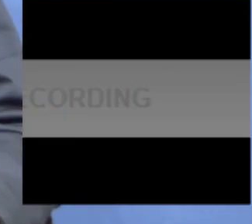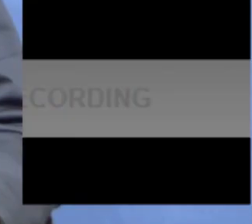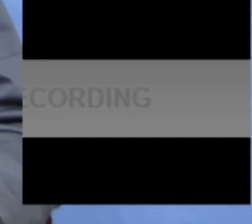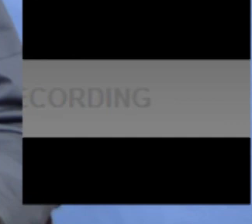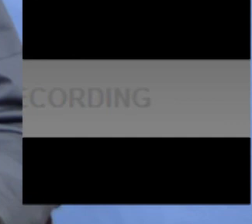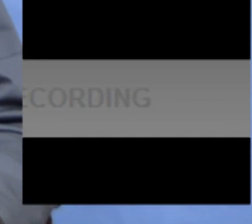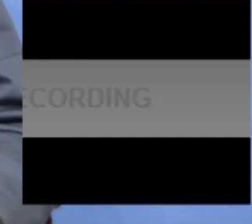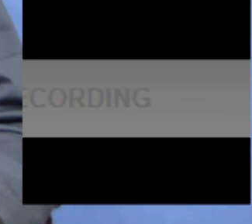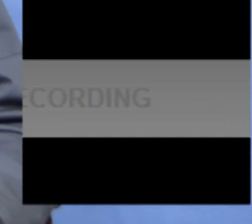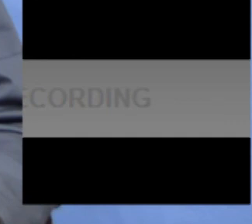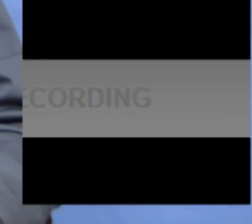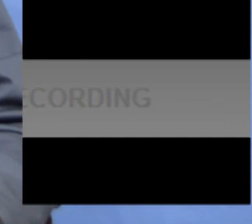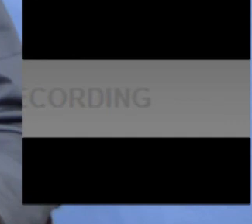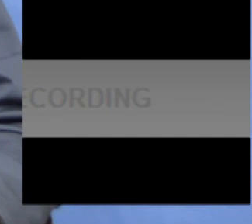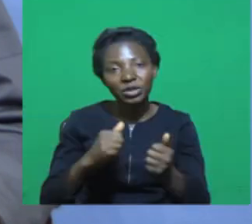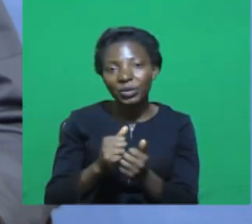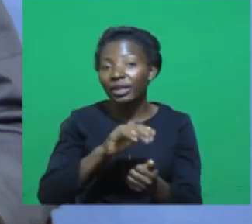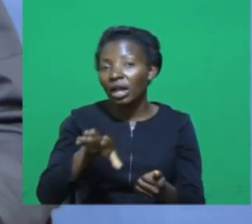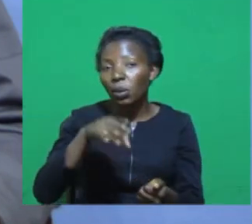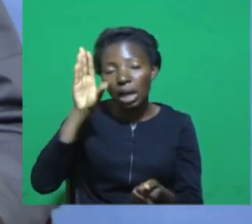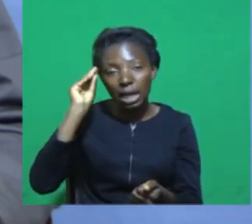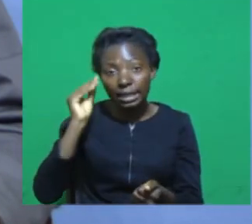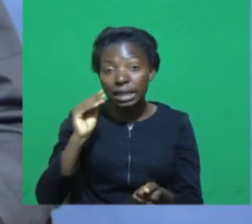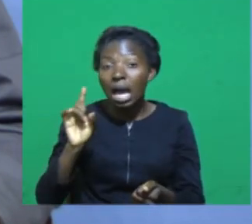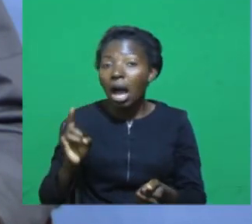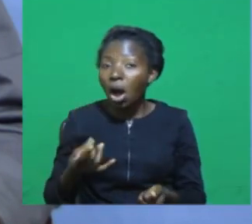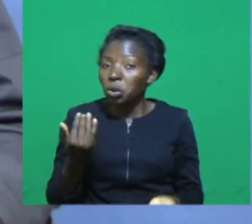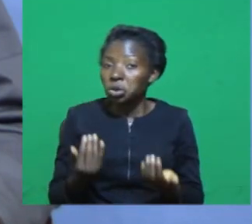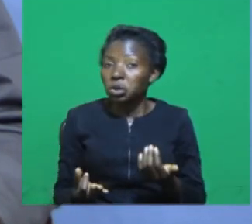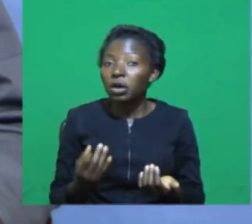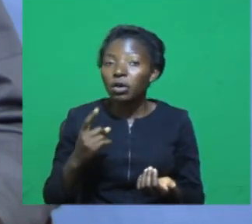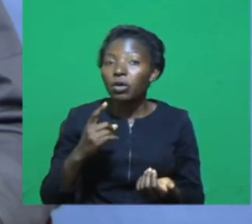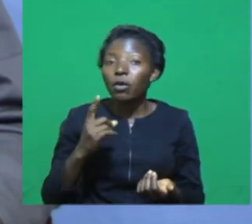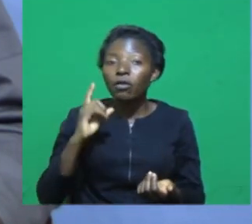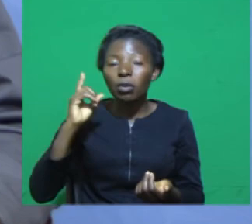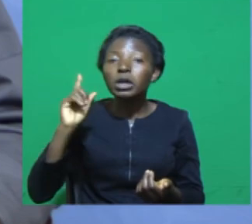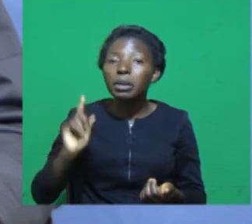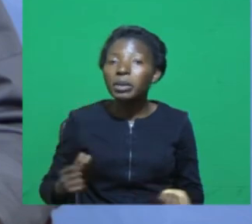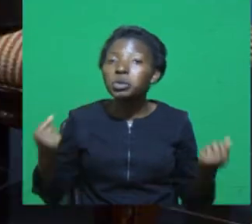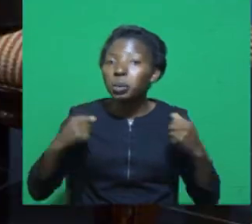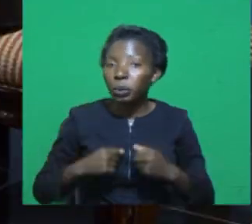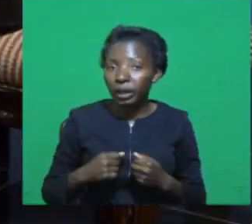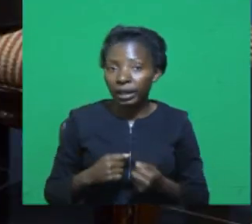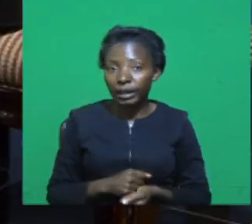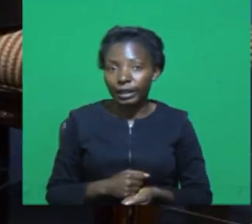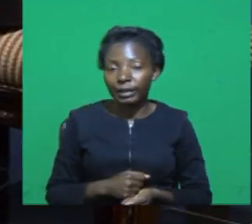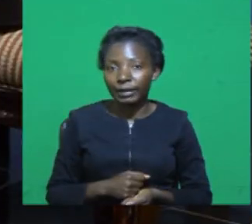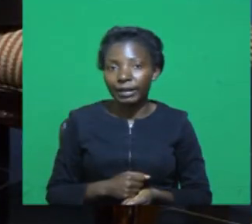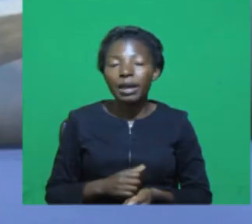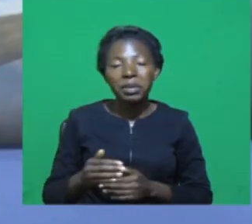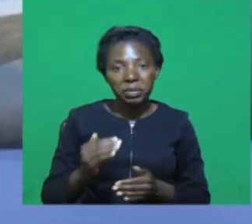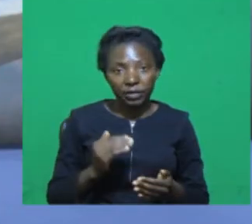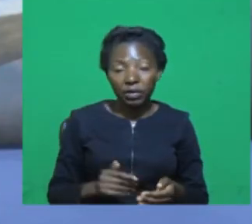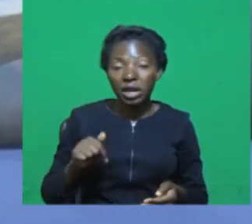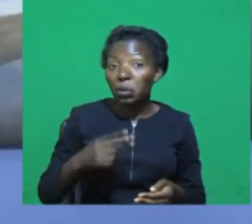Tinomuchingamidzai vateereri. Tiri kuenderera mberi nehurukuro yedu mapfekero evana vaMwari part 2. Patapedzisira kusiya